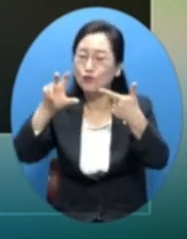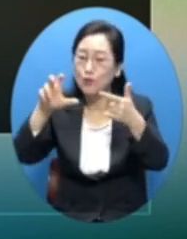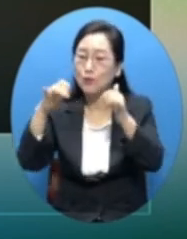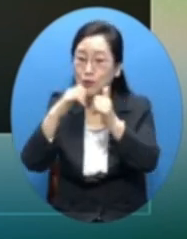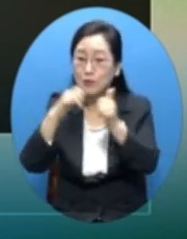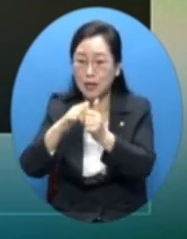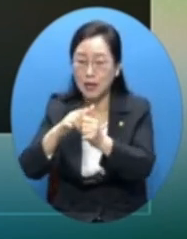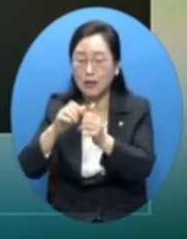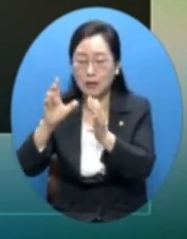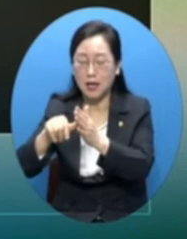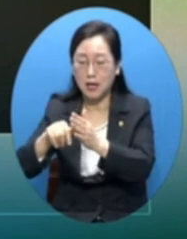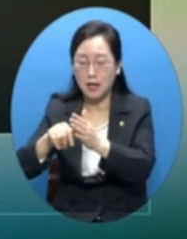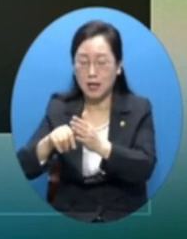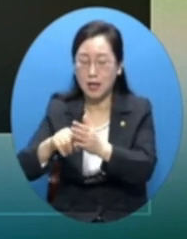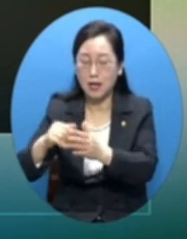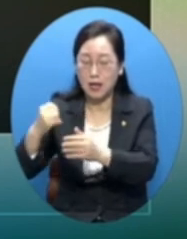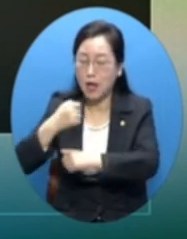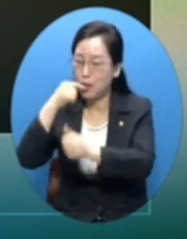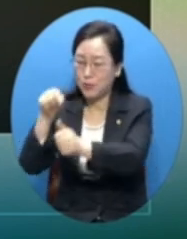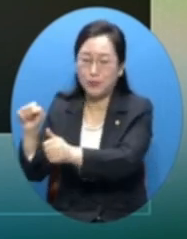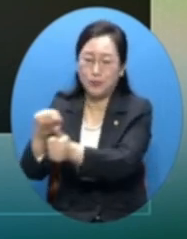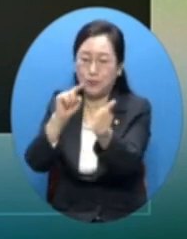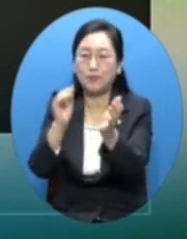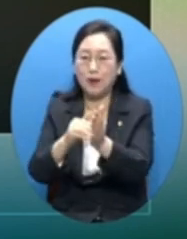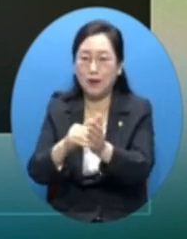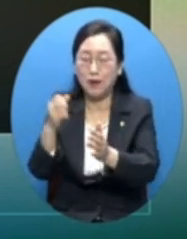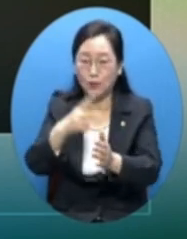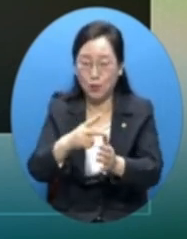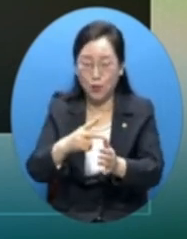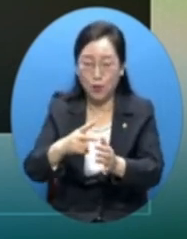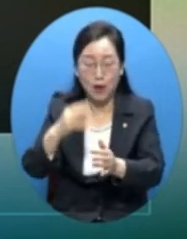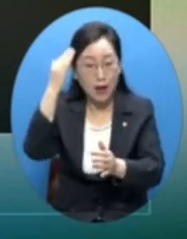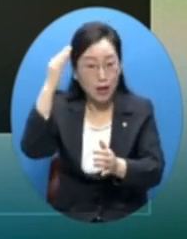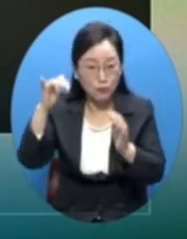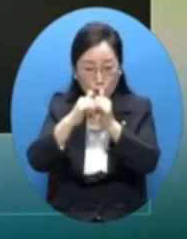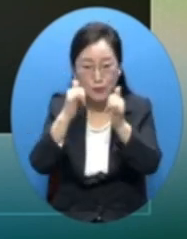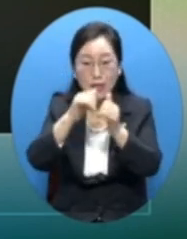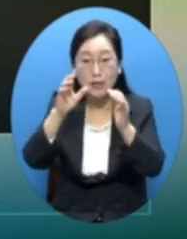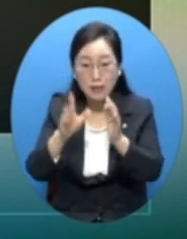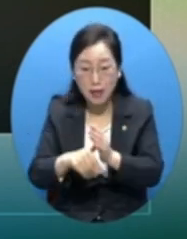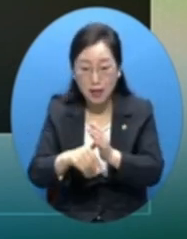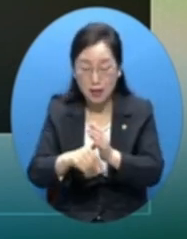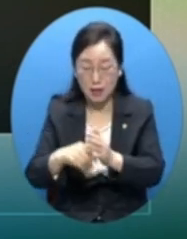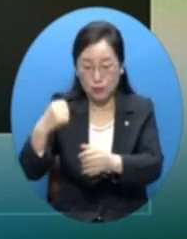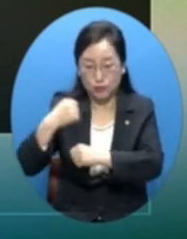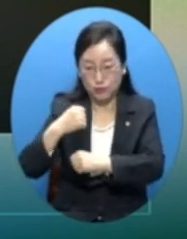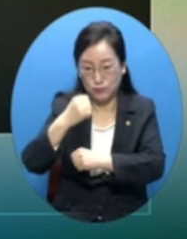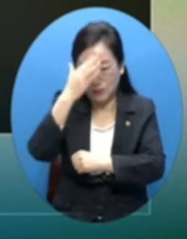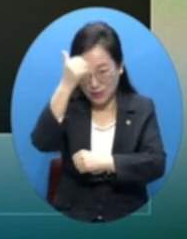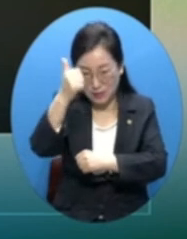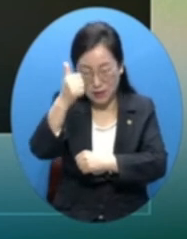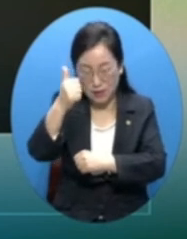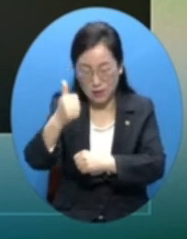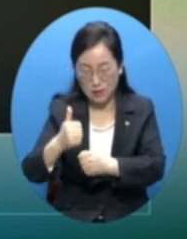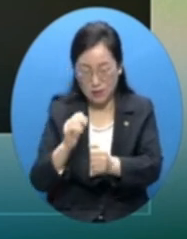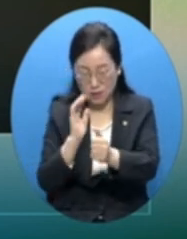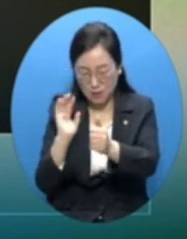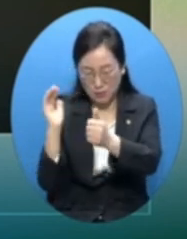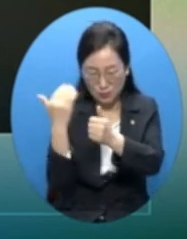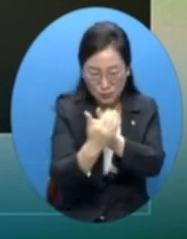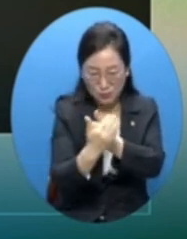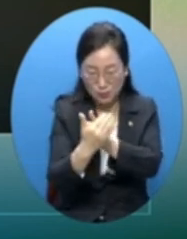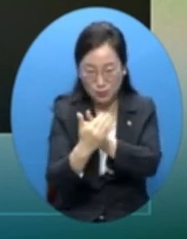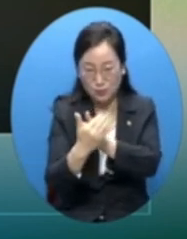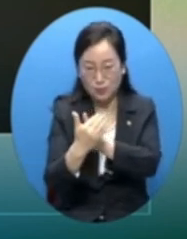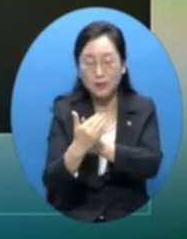때는 에티오피아 군 참전부대 대대장 경호원으로 와서 한국에 와서 군 복무를 하면서